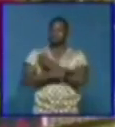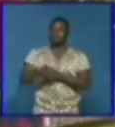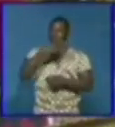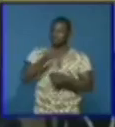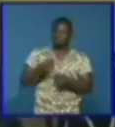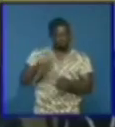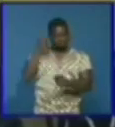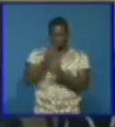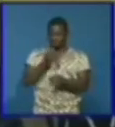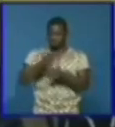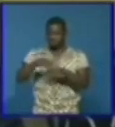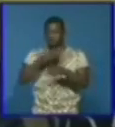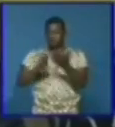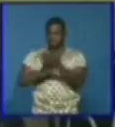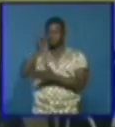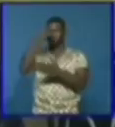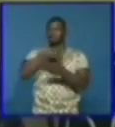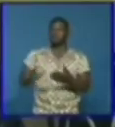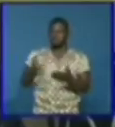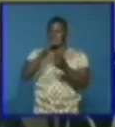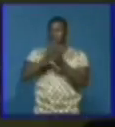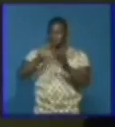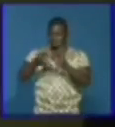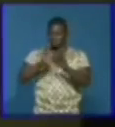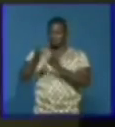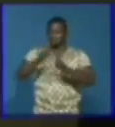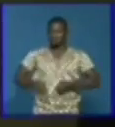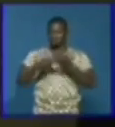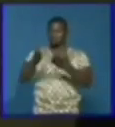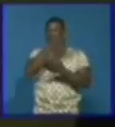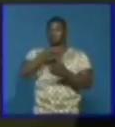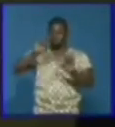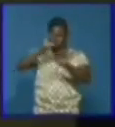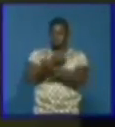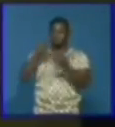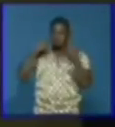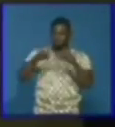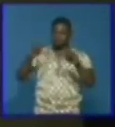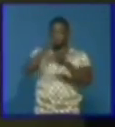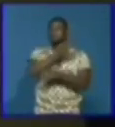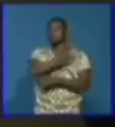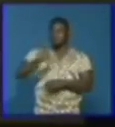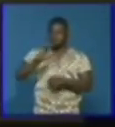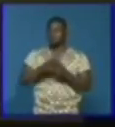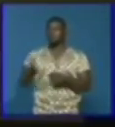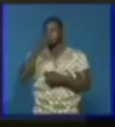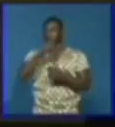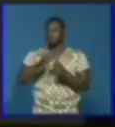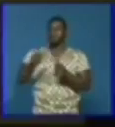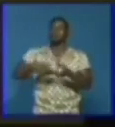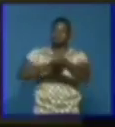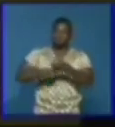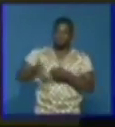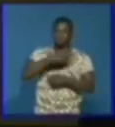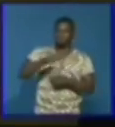sur l'utilisation et l'interprétation des données du système d'information géoclimatique, agroécologique et hydrologique pour le